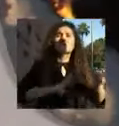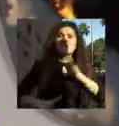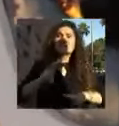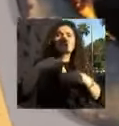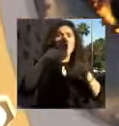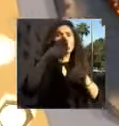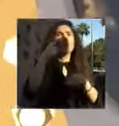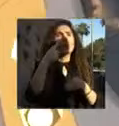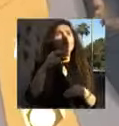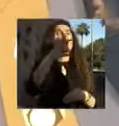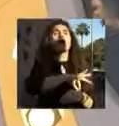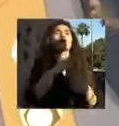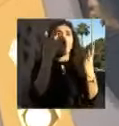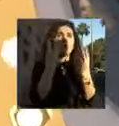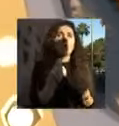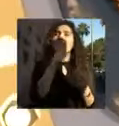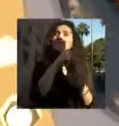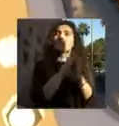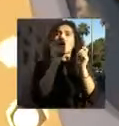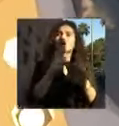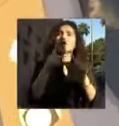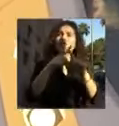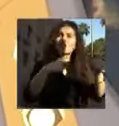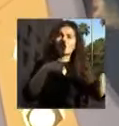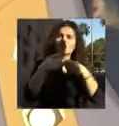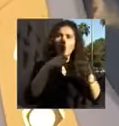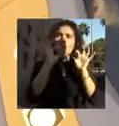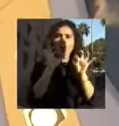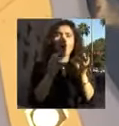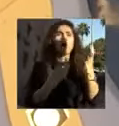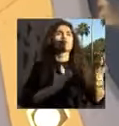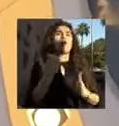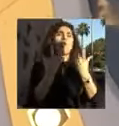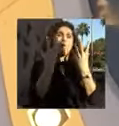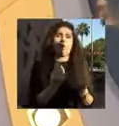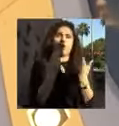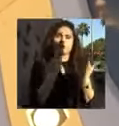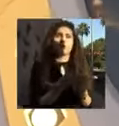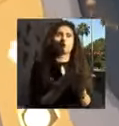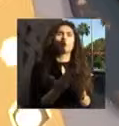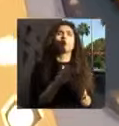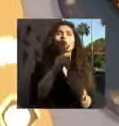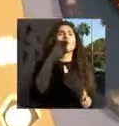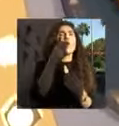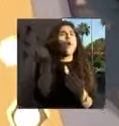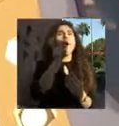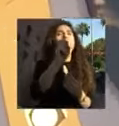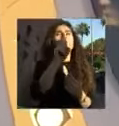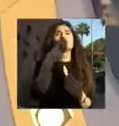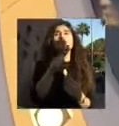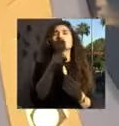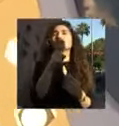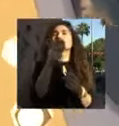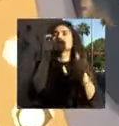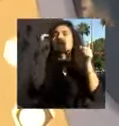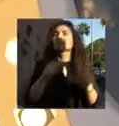satanların kasasına girecek. Yani Mersin ticareti canlanacak. 11 istasyon olacak.